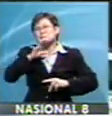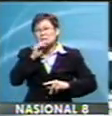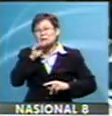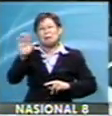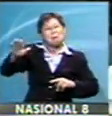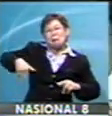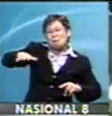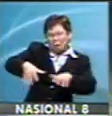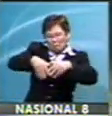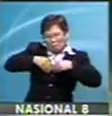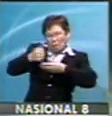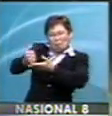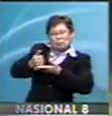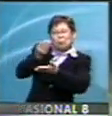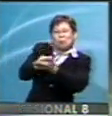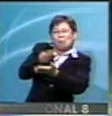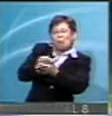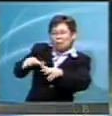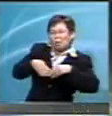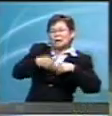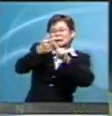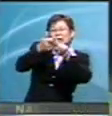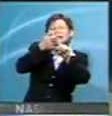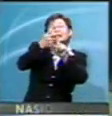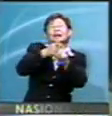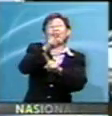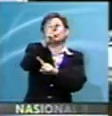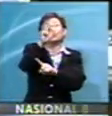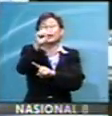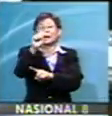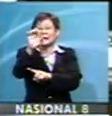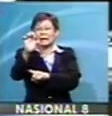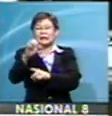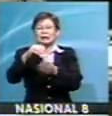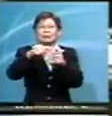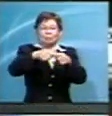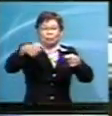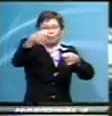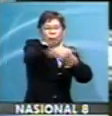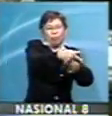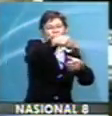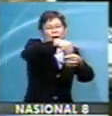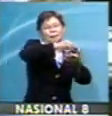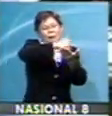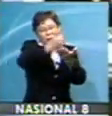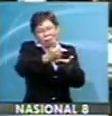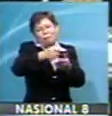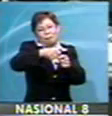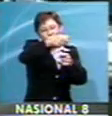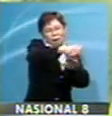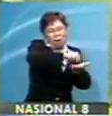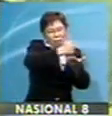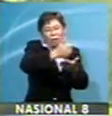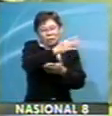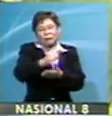mereka masih belum menerima bantuan Wang tunai dari UAE yang dijanjikan akan didepositkan secara terus ke dalam akaun masing-masing